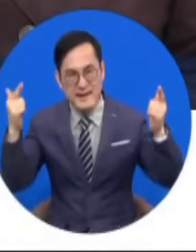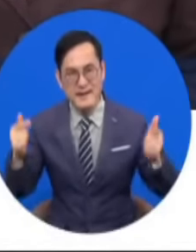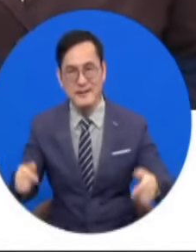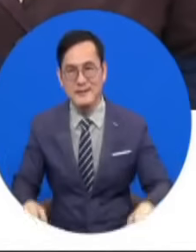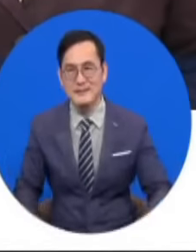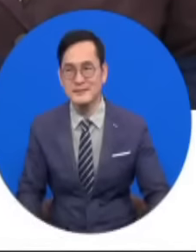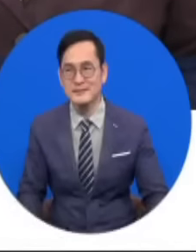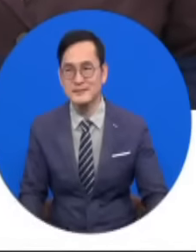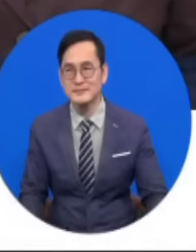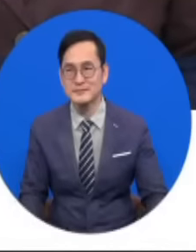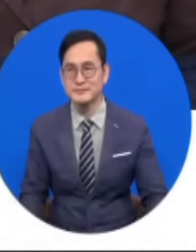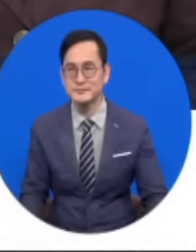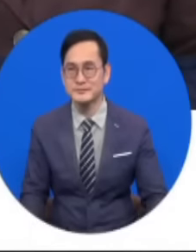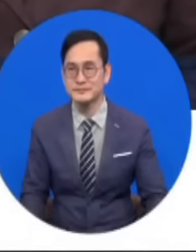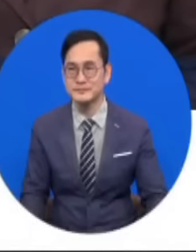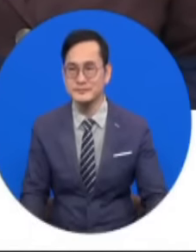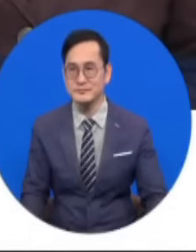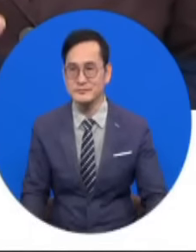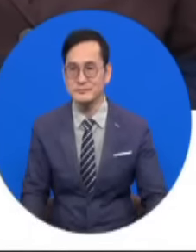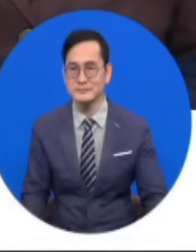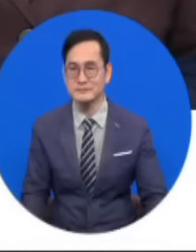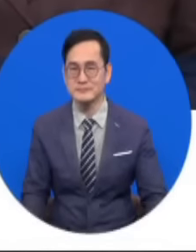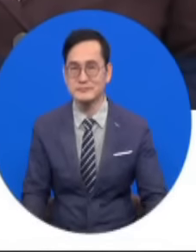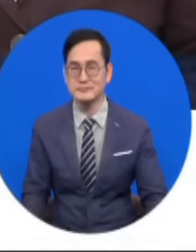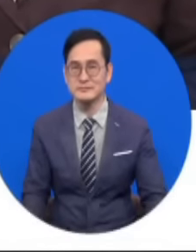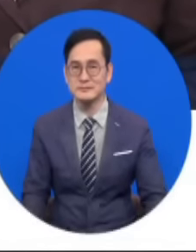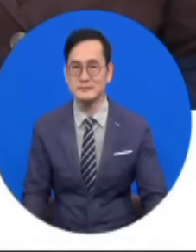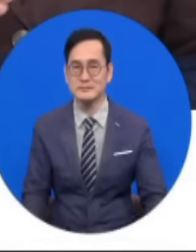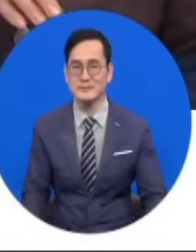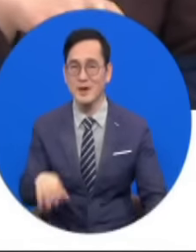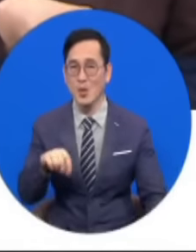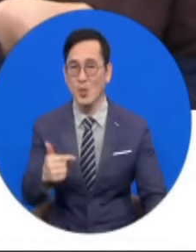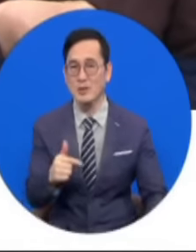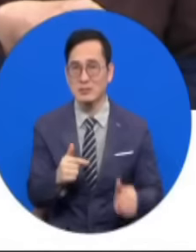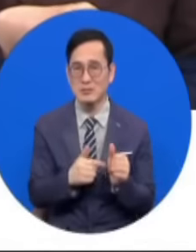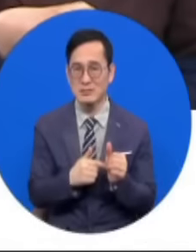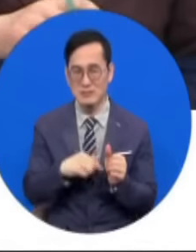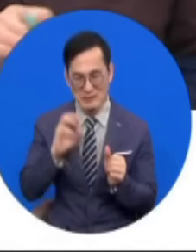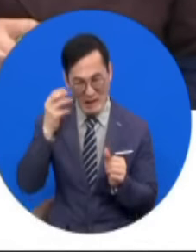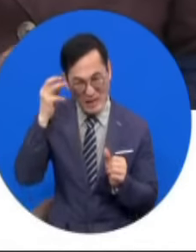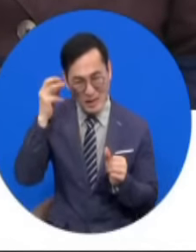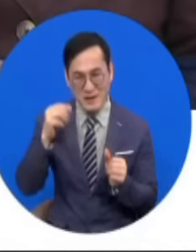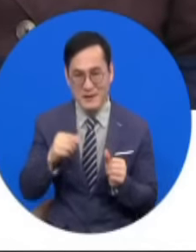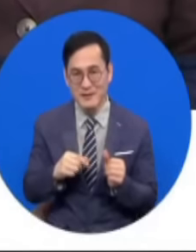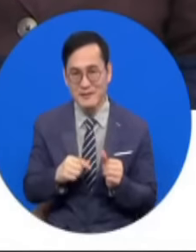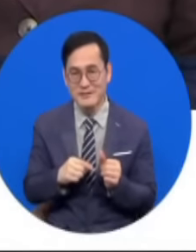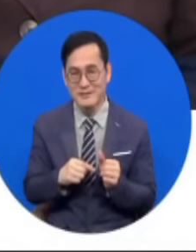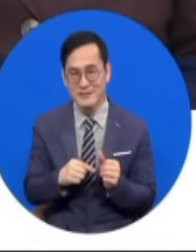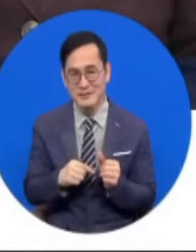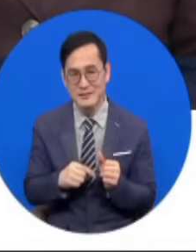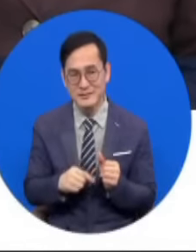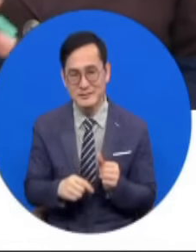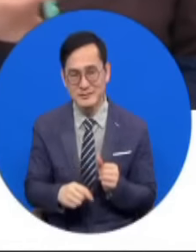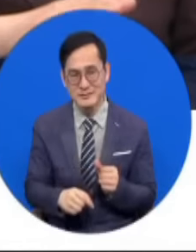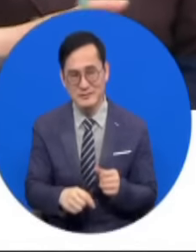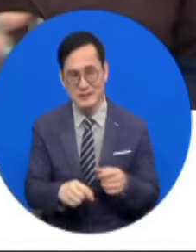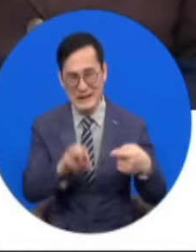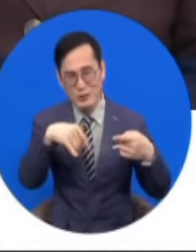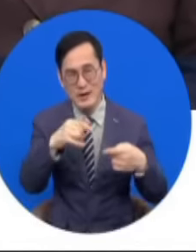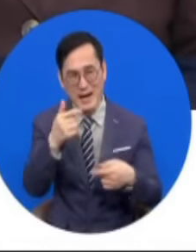진행자를 공격하는 그런 모습은 오히려 본인에게 좋지 않다 이런 생각이고요네 지금 이제 그래서 여론 조사는